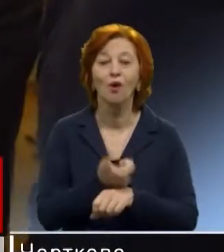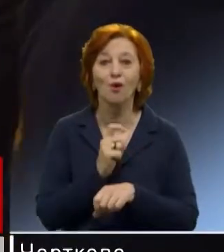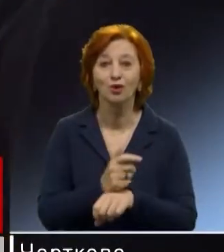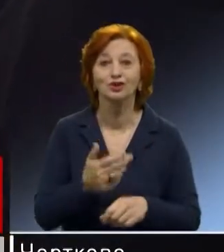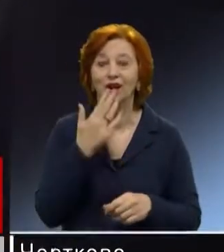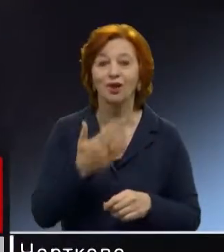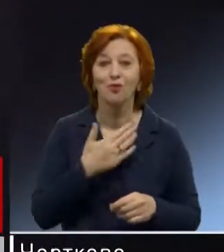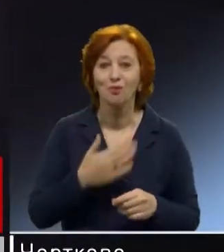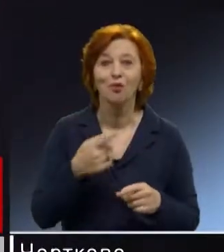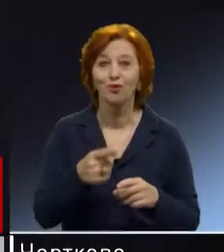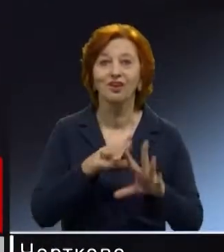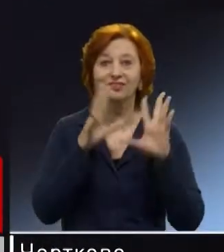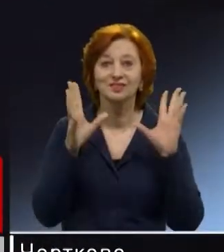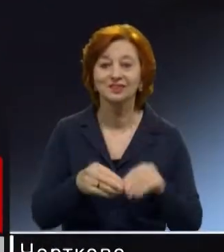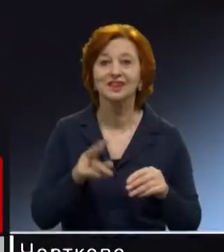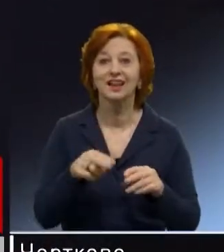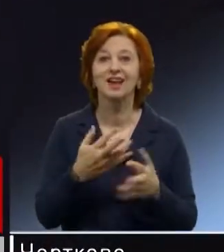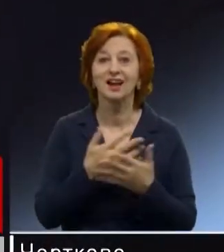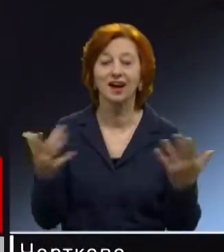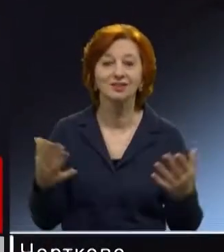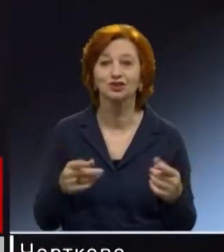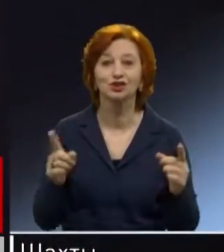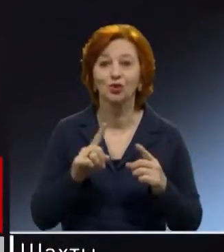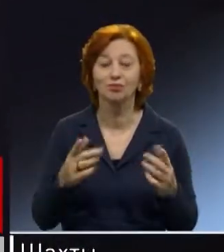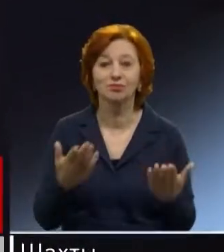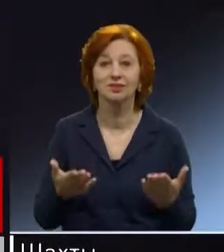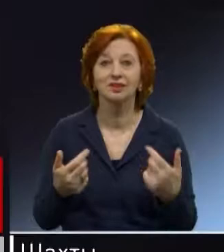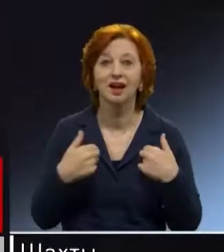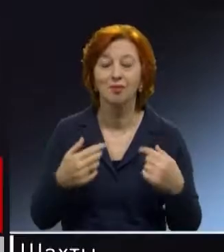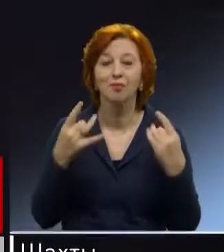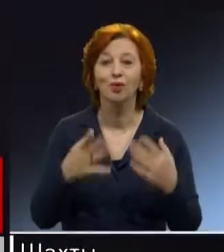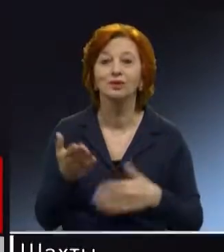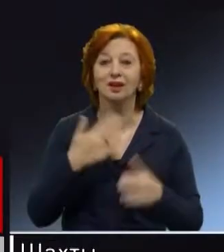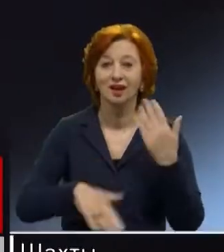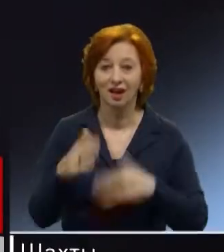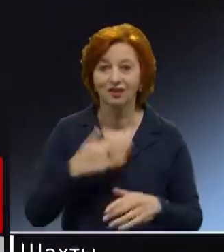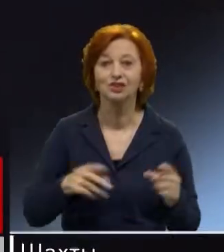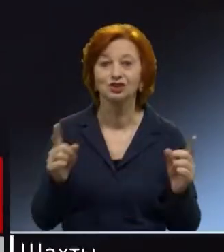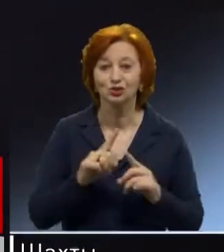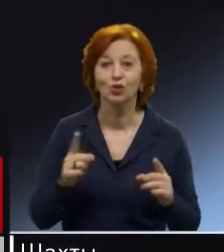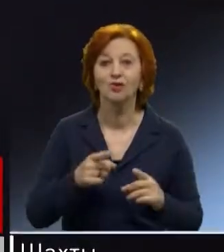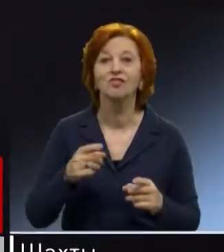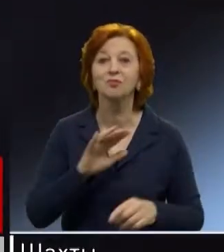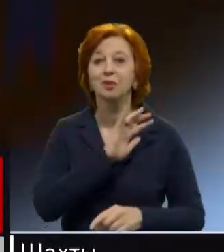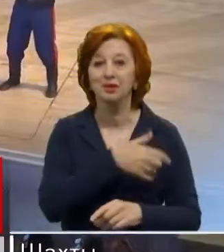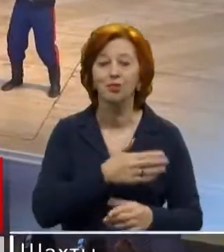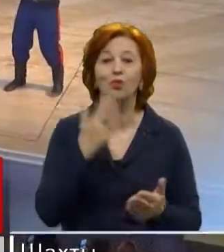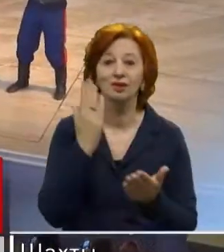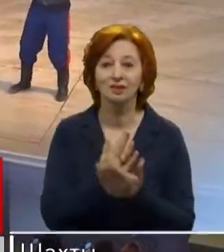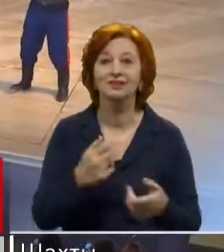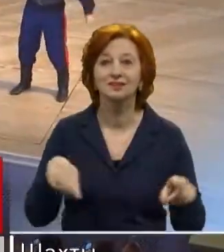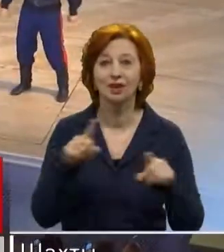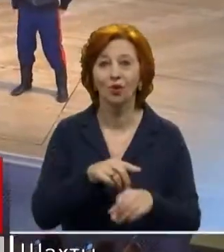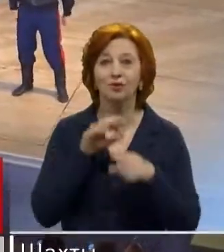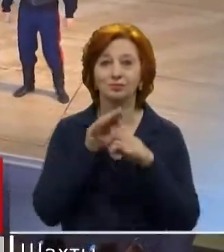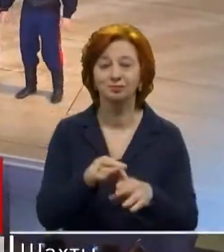и донских, и терских, и кубанских, что я горд, что в Петербурге такие выступления